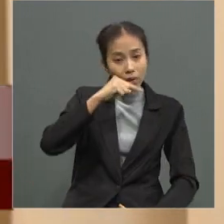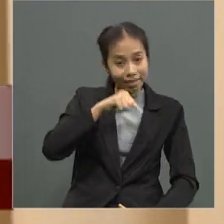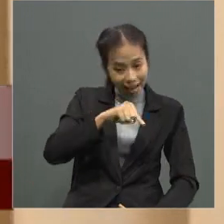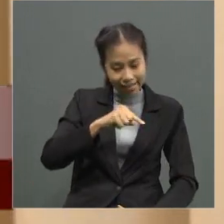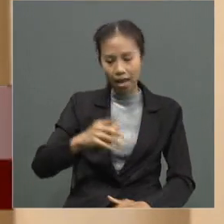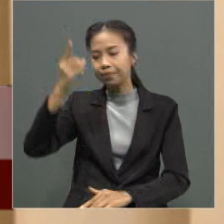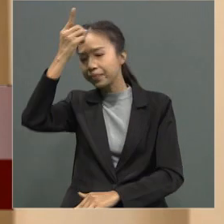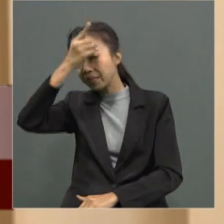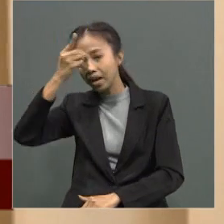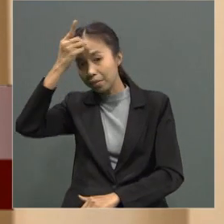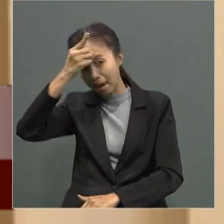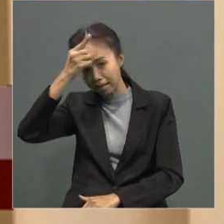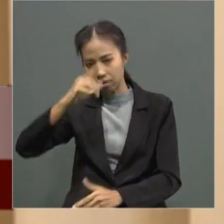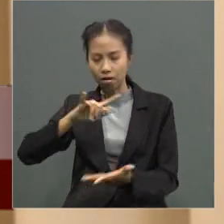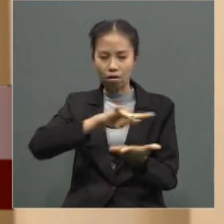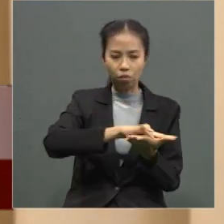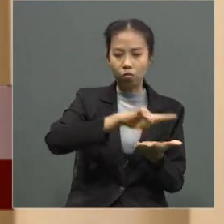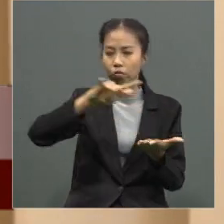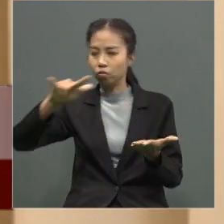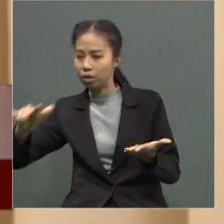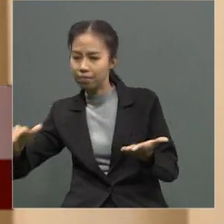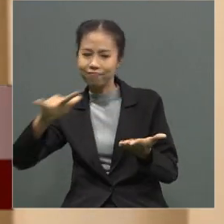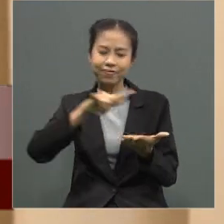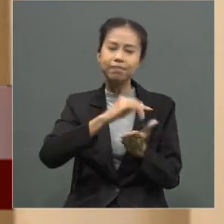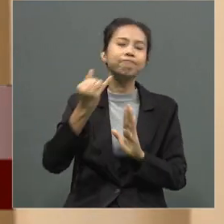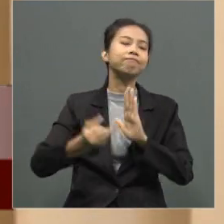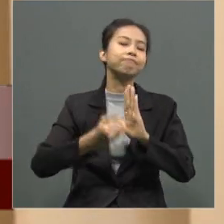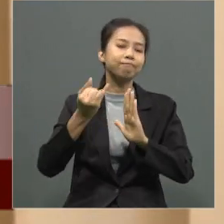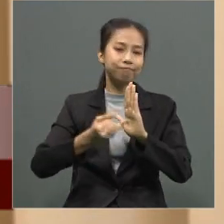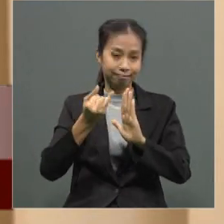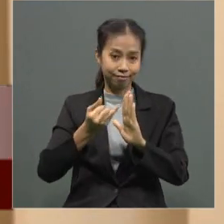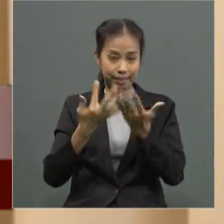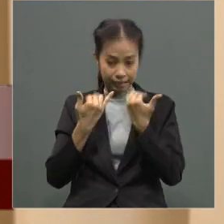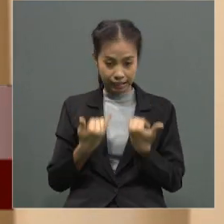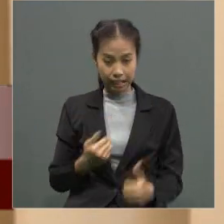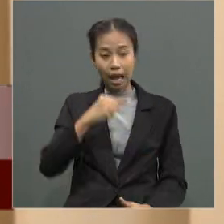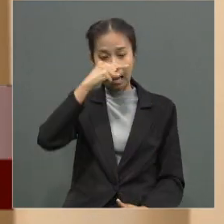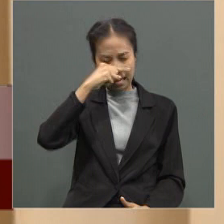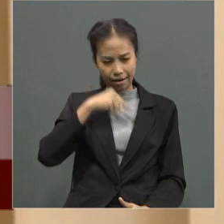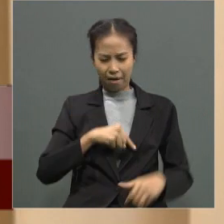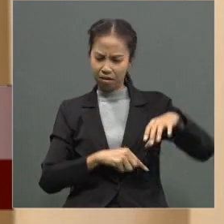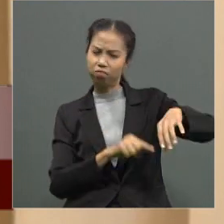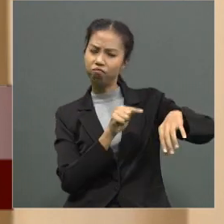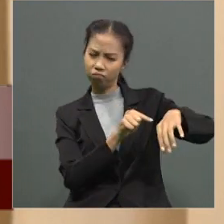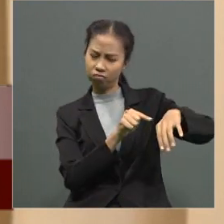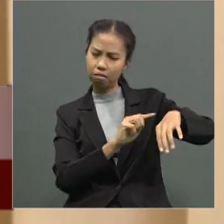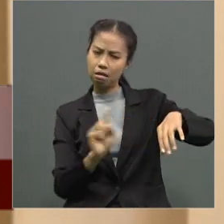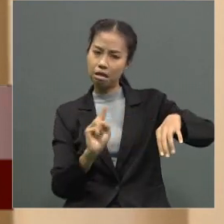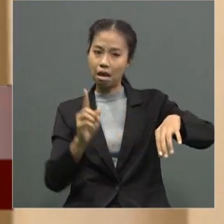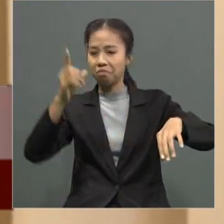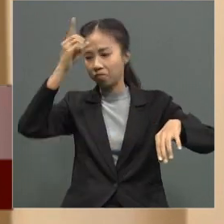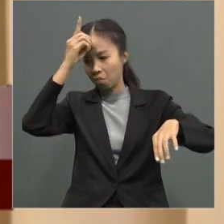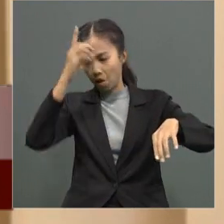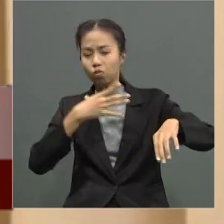เยอรมันสามารถเดินทางไปมาหาสู่กันได้ง่ายขึ้นซึ่งประเทศไทยเป็นจุดหมายปลายทางที่ชื่นชอบของนักท่องเที่ยว